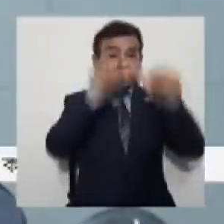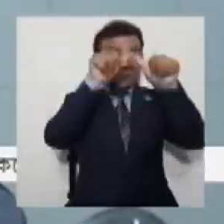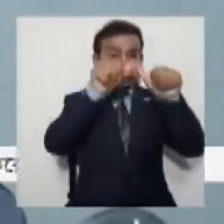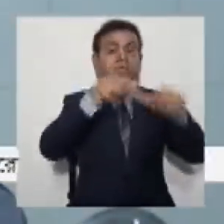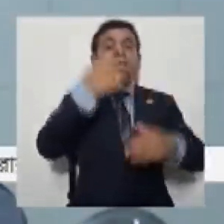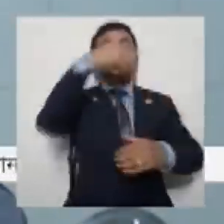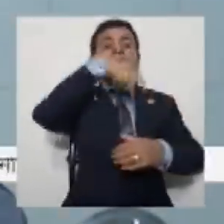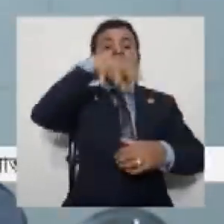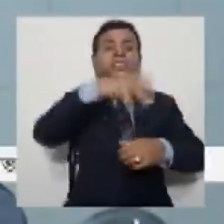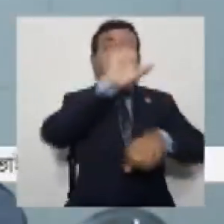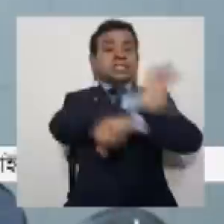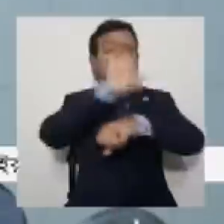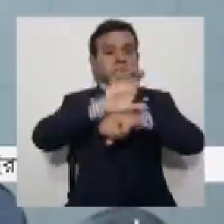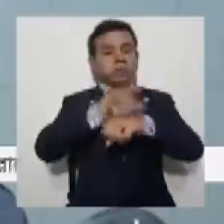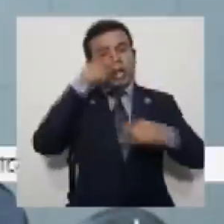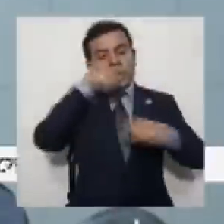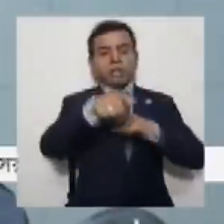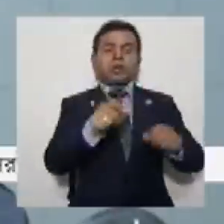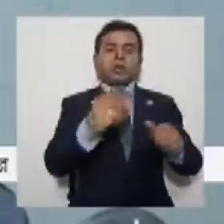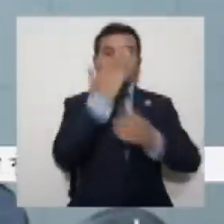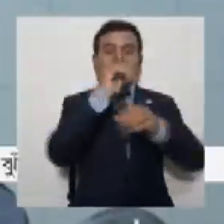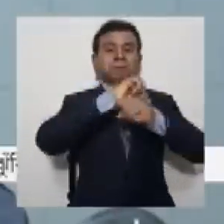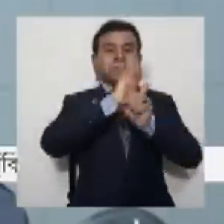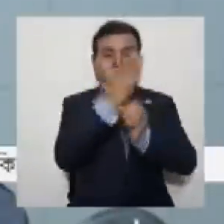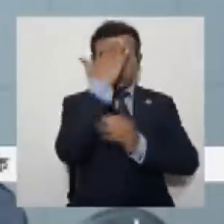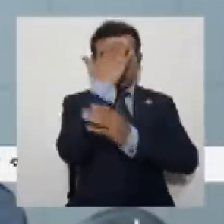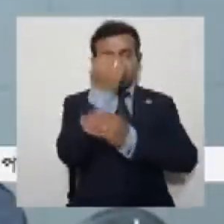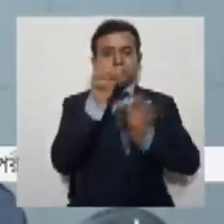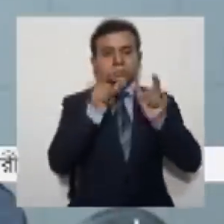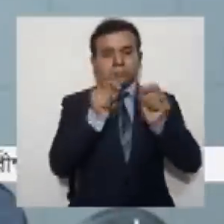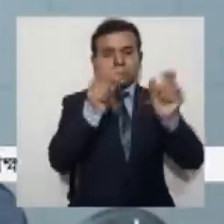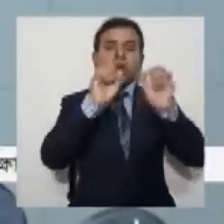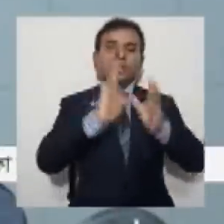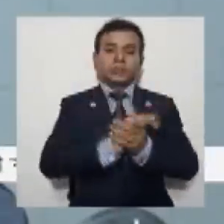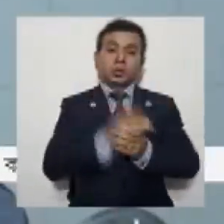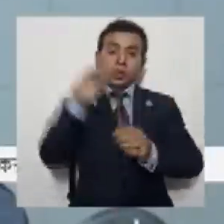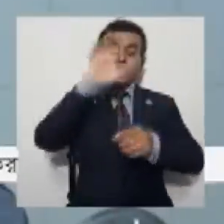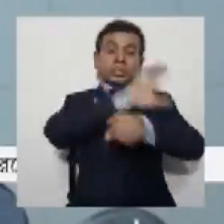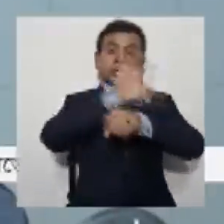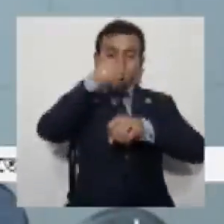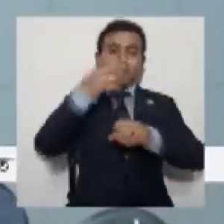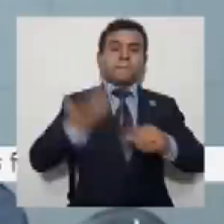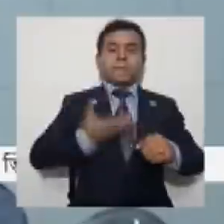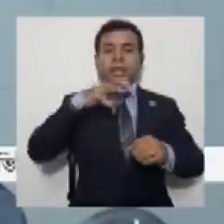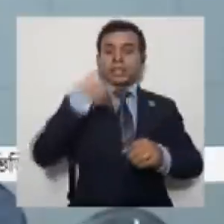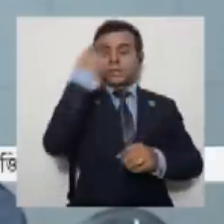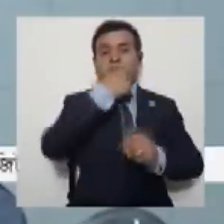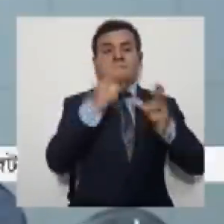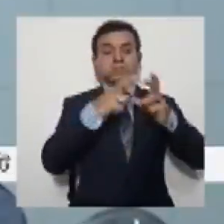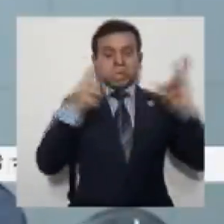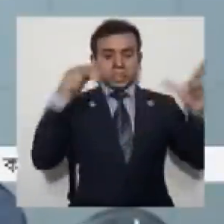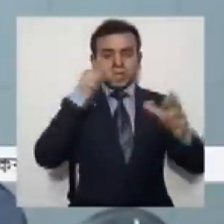ভাইরাও অনেক সংখ্যায় আক্রান্ত হয়েছে। আনুমানিক আমাদের কাছে যা সংবাদ আছে তাতে